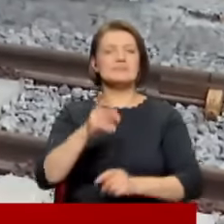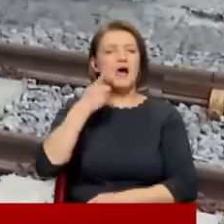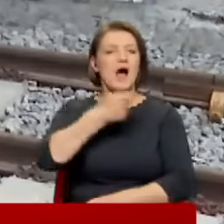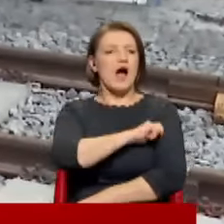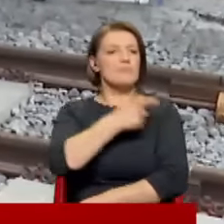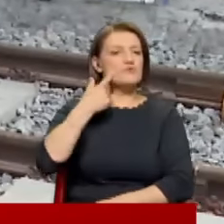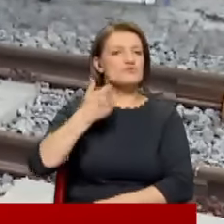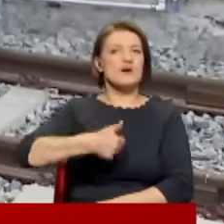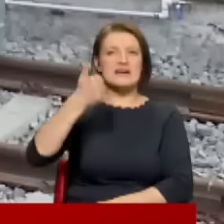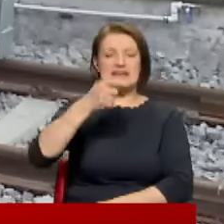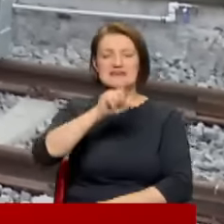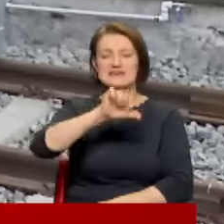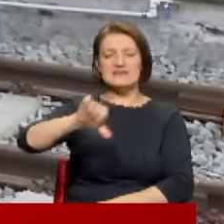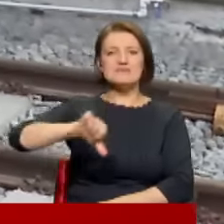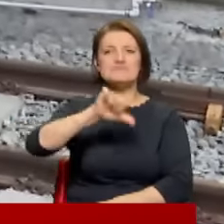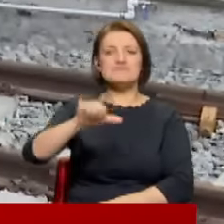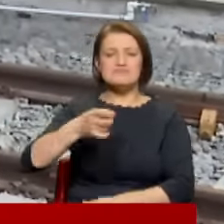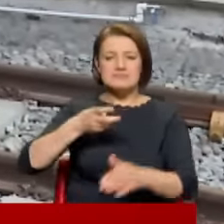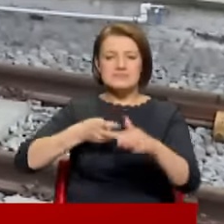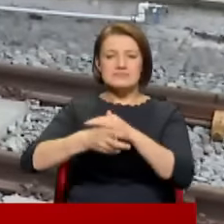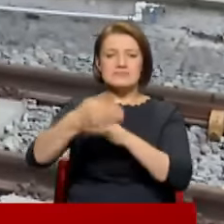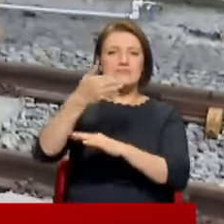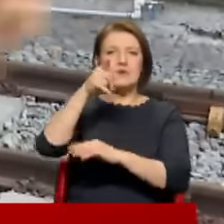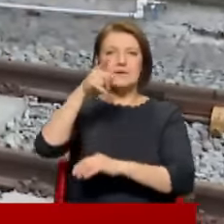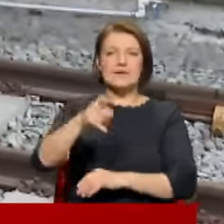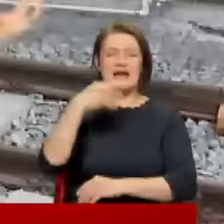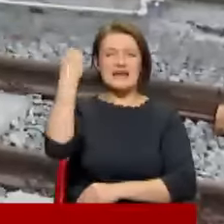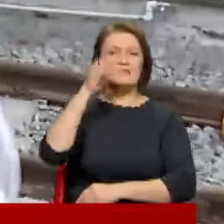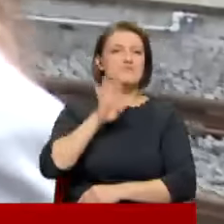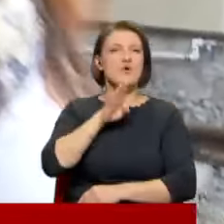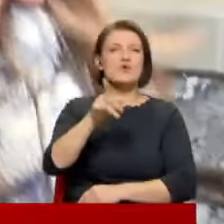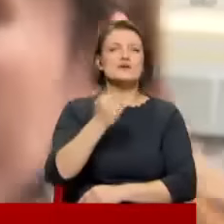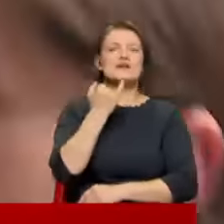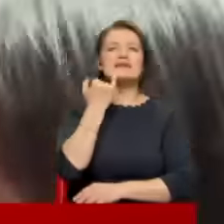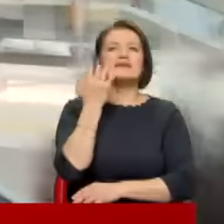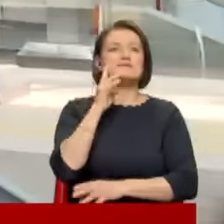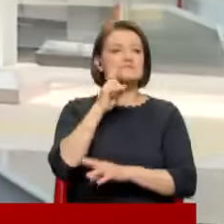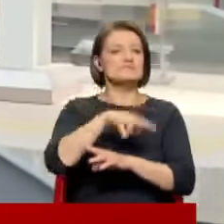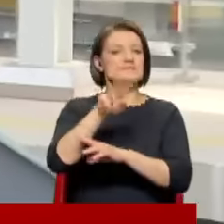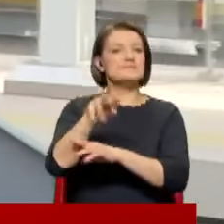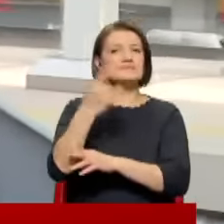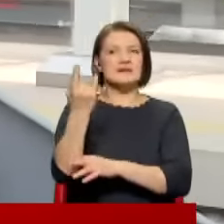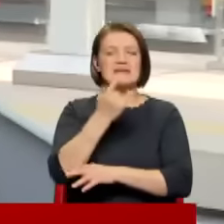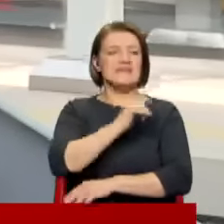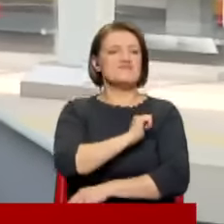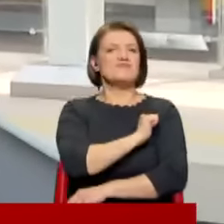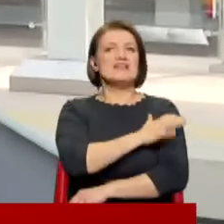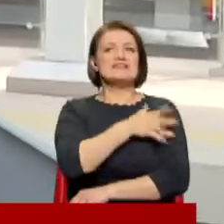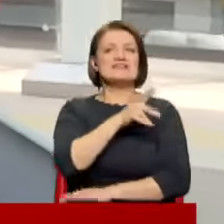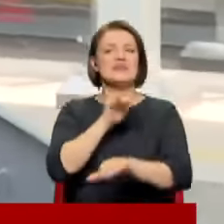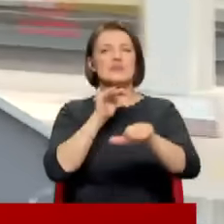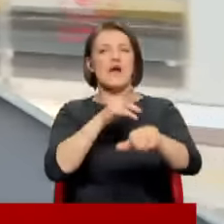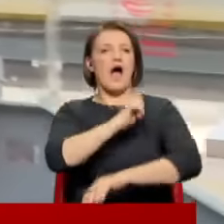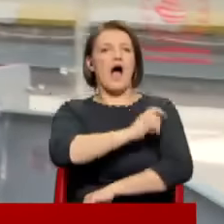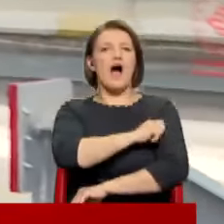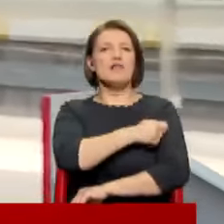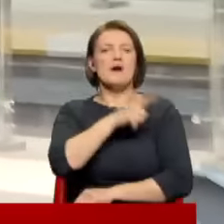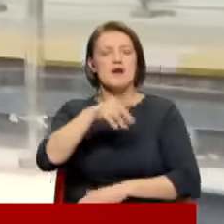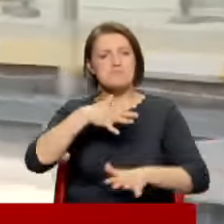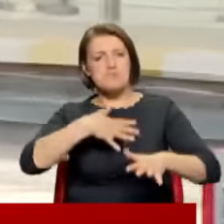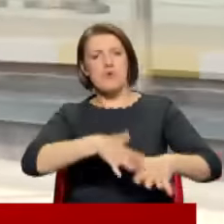Steinmeier Sirkeci Garı'nda Ekrem İmamoğlu ile birlikte sergiyi gezerken bir grup Filistin destekçisi de